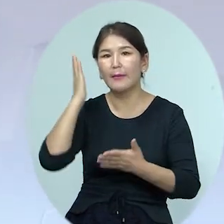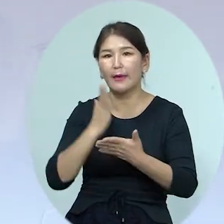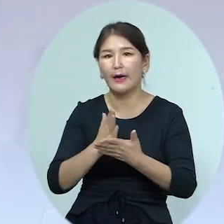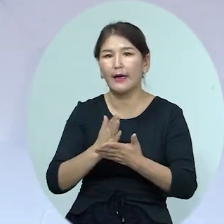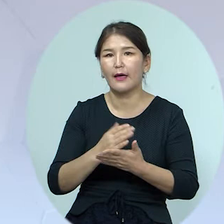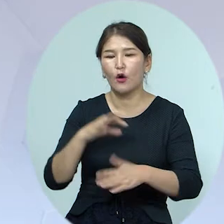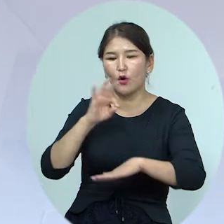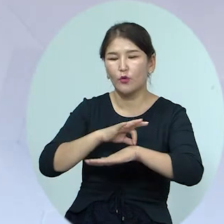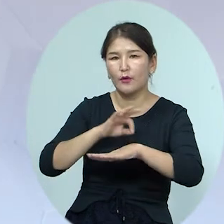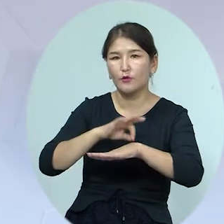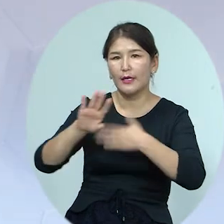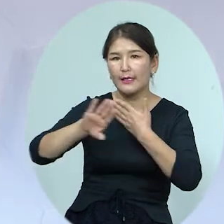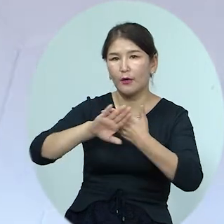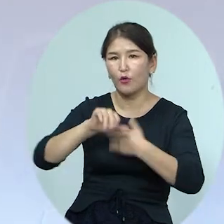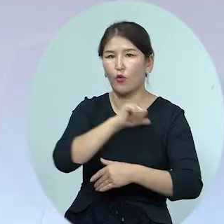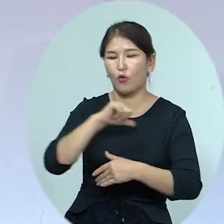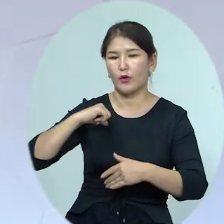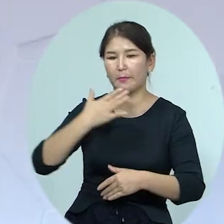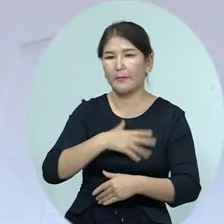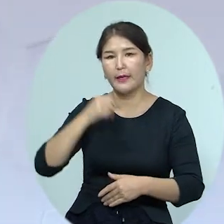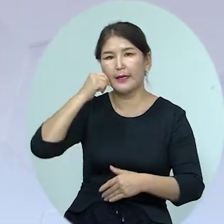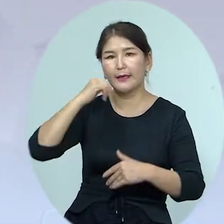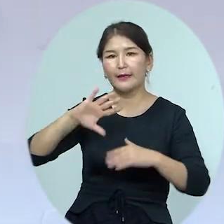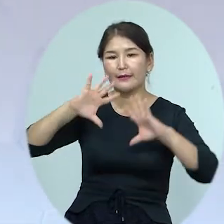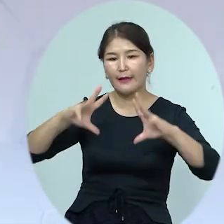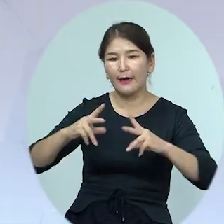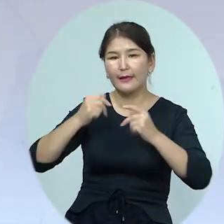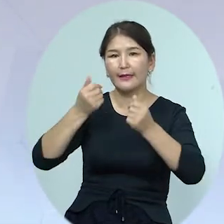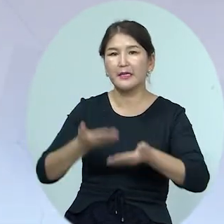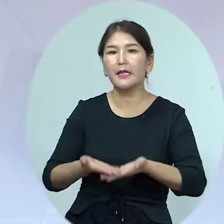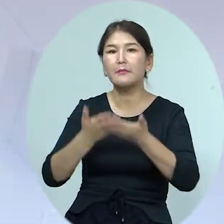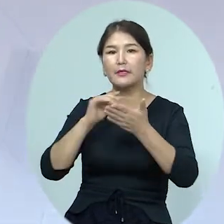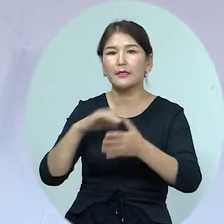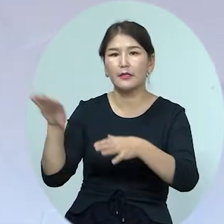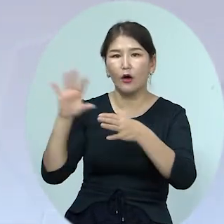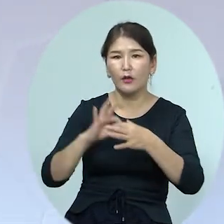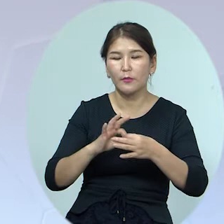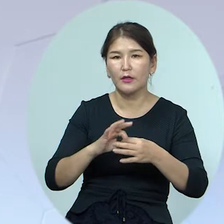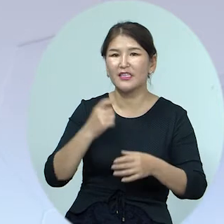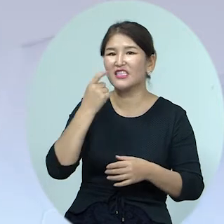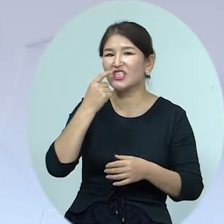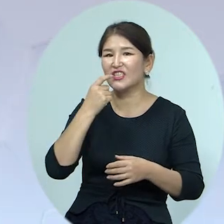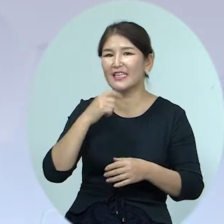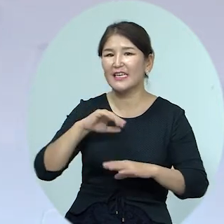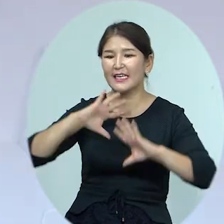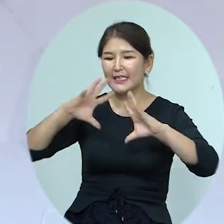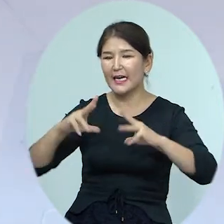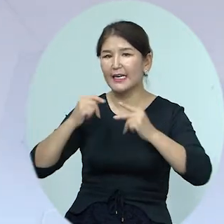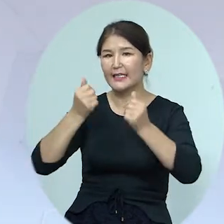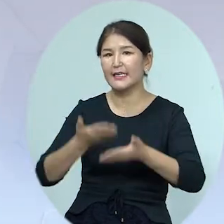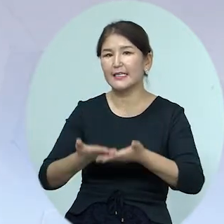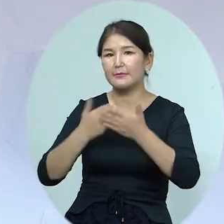аливаа өвчнөөс сэргийлэхэд хүн өөрийнхөө дархлааг дэмждэгтэй адилхан шүднийхээ бат бөх чанар буюу шүдний дархлааг